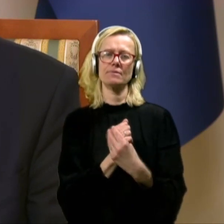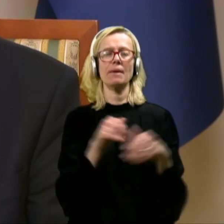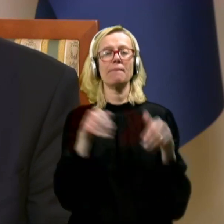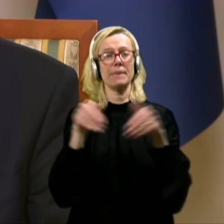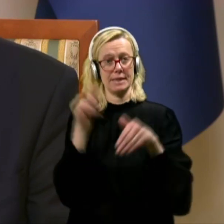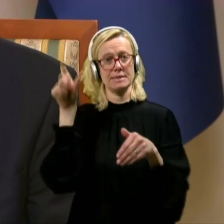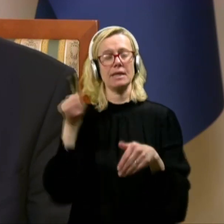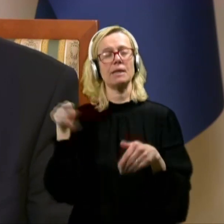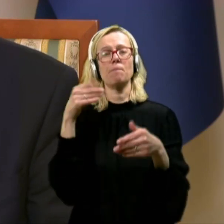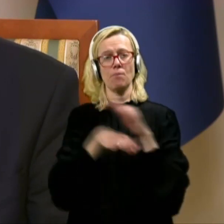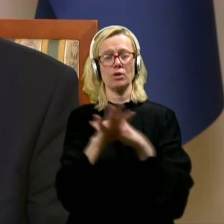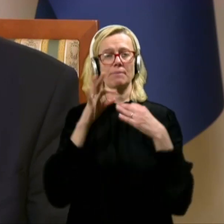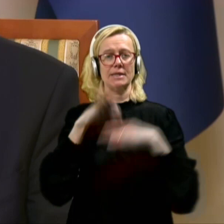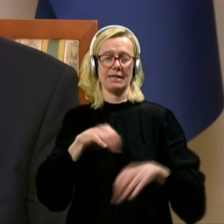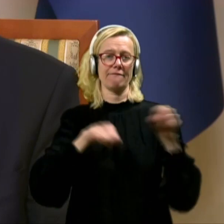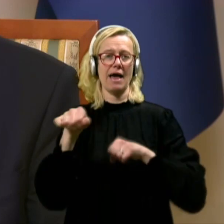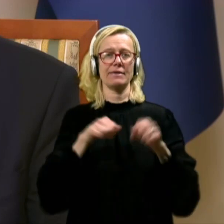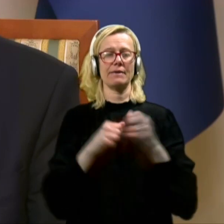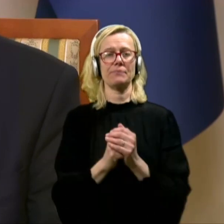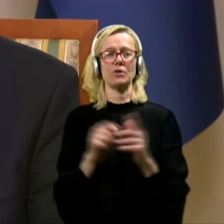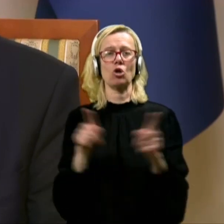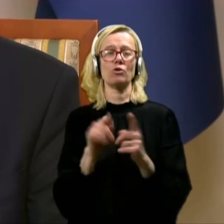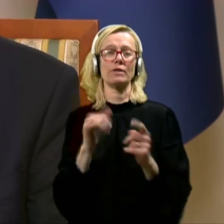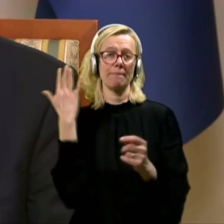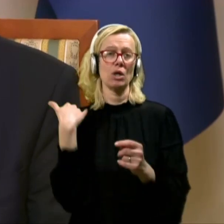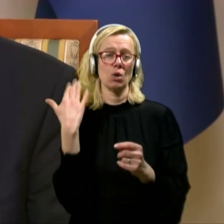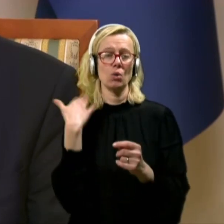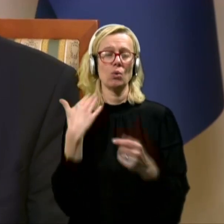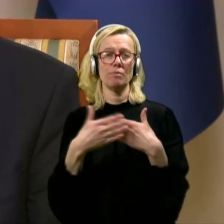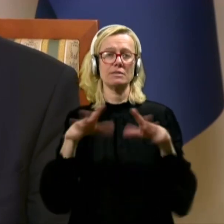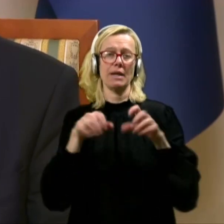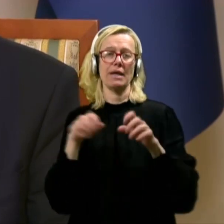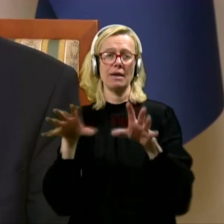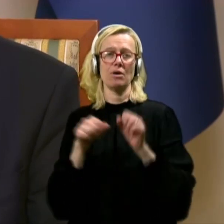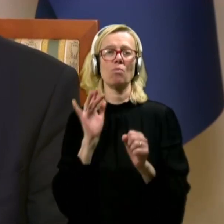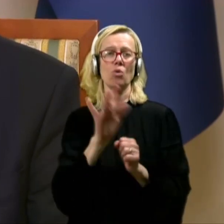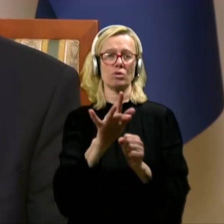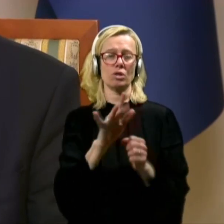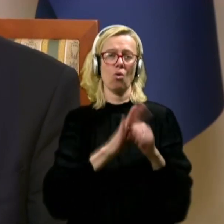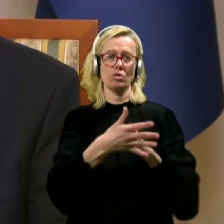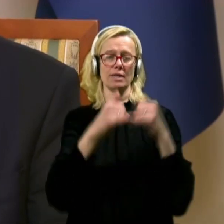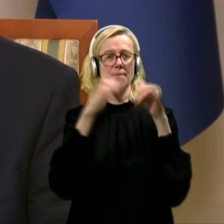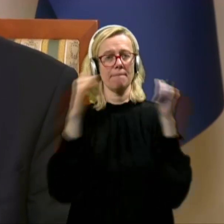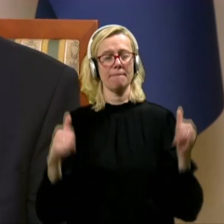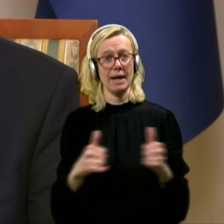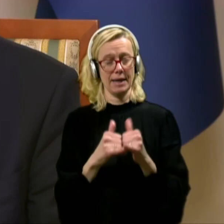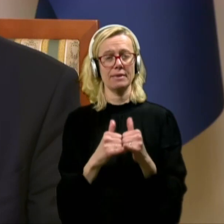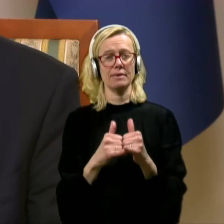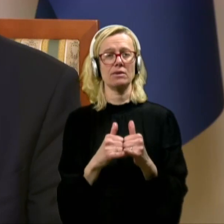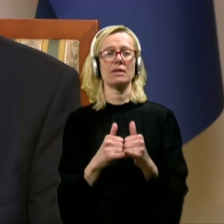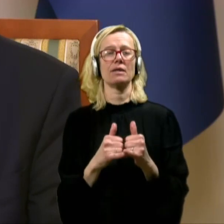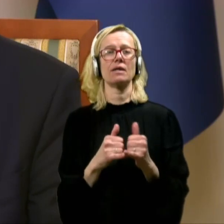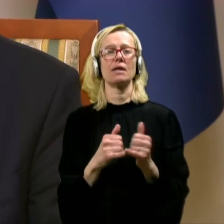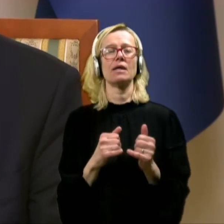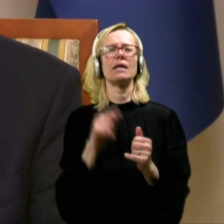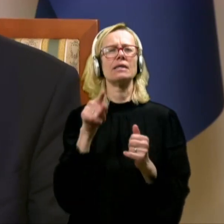minister in podpredsednik vlade, kot je bil pri sprejemanju protikoronskih paketov in